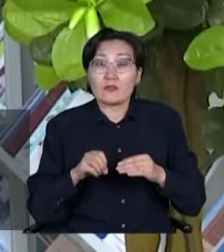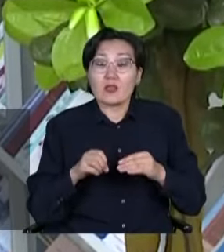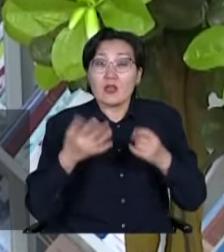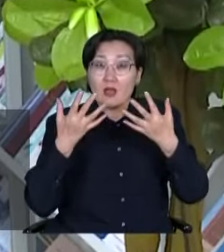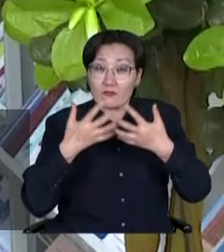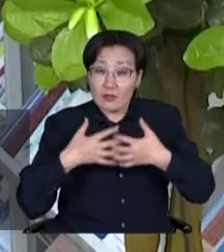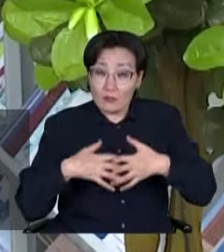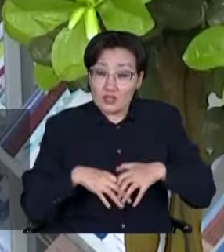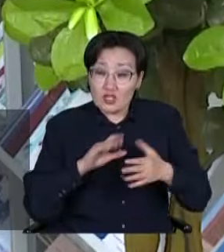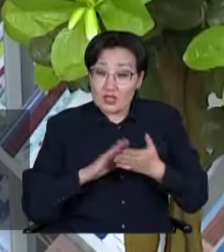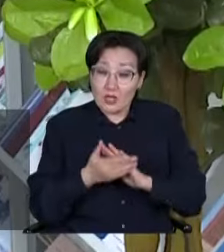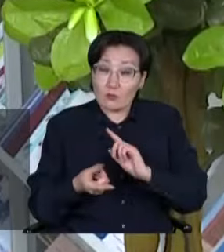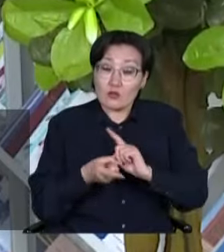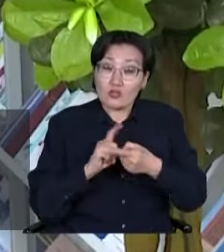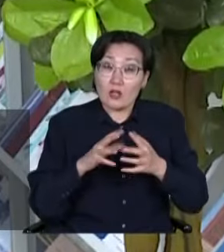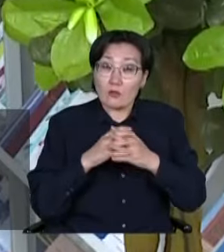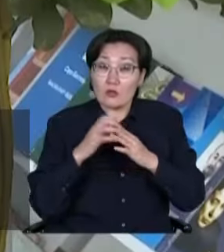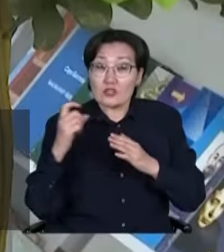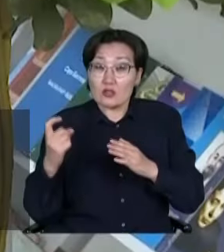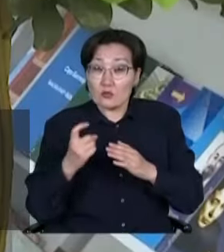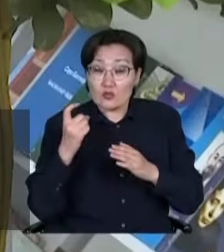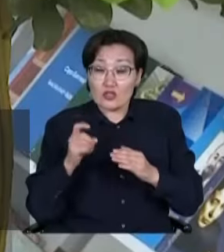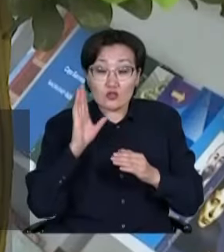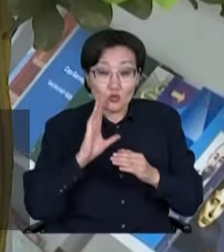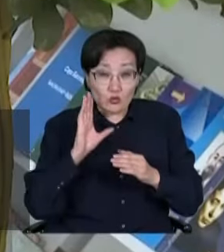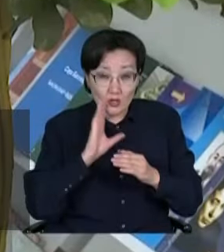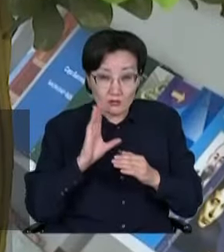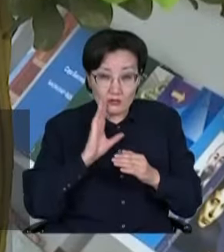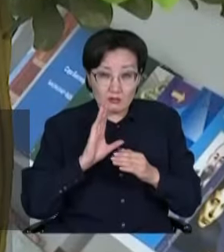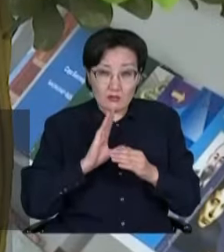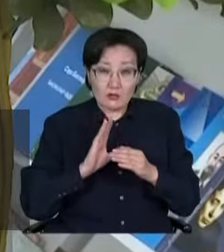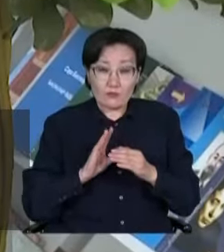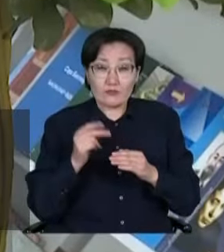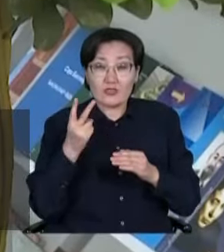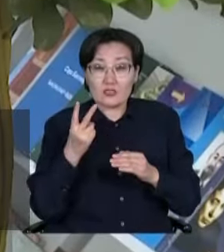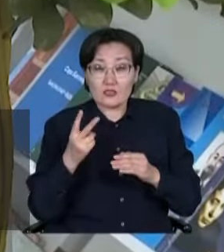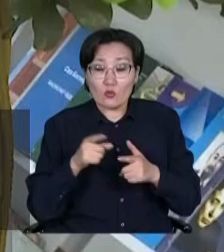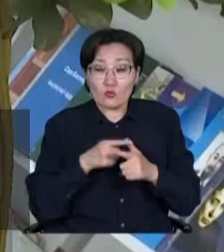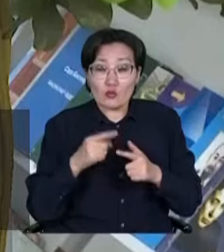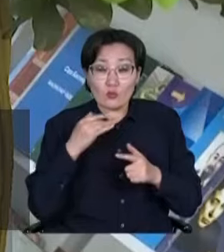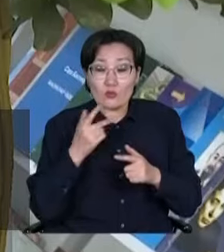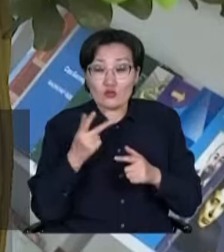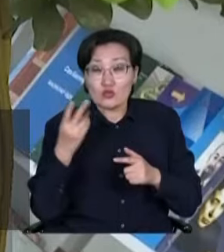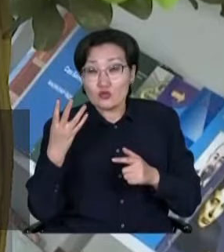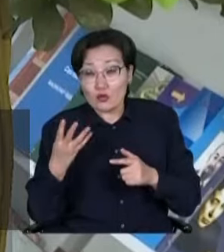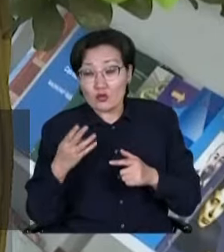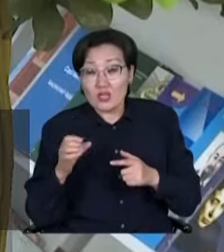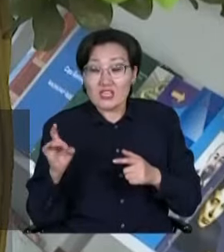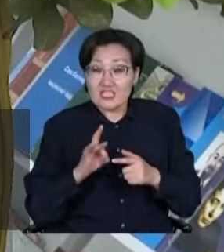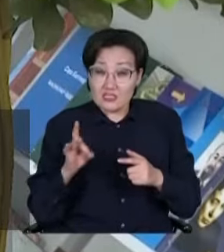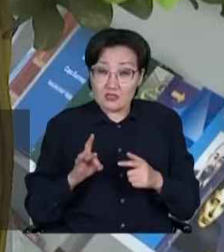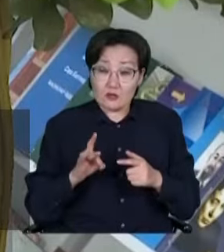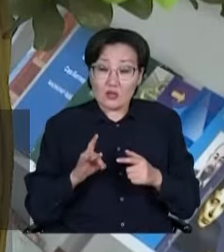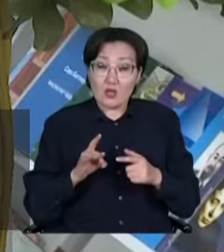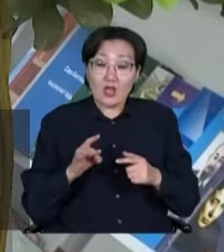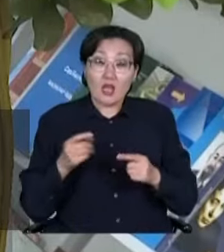бұл диқандардың бетін бері қаратып, суды мысалға 2-2 немесе 3-4 десе